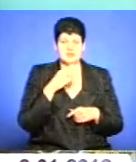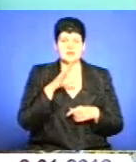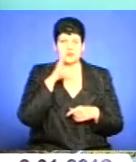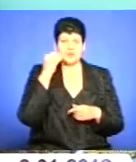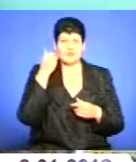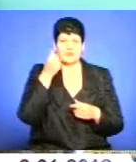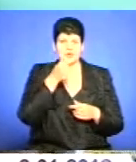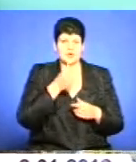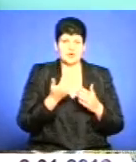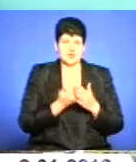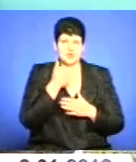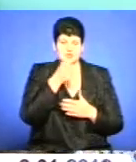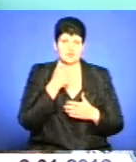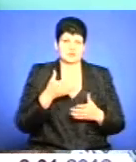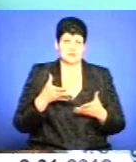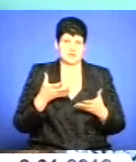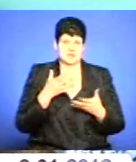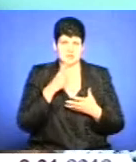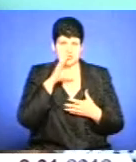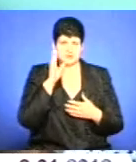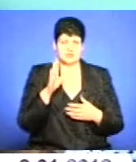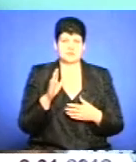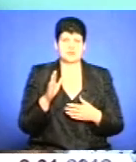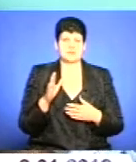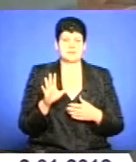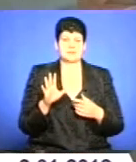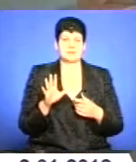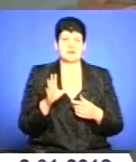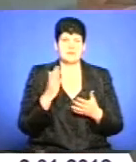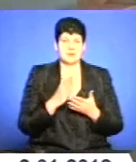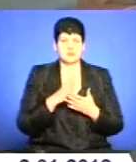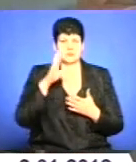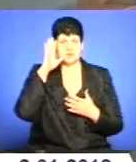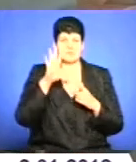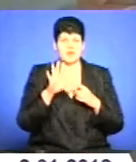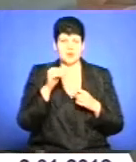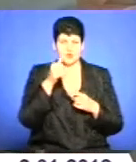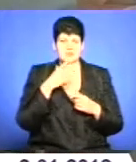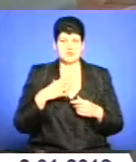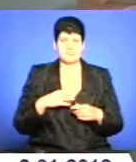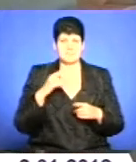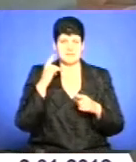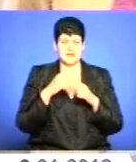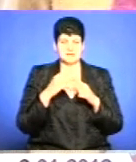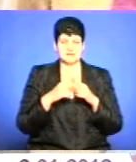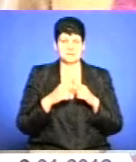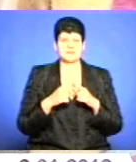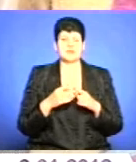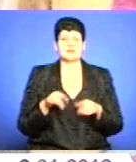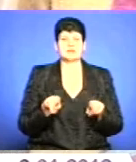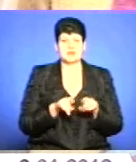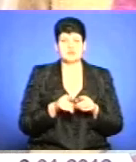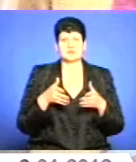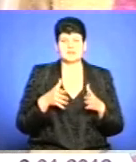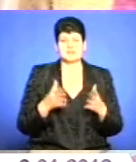Маємо хлопчика Дмитро, 5 років. Чекає братика. У другий день нового року в обласному перинатальному центрі народилась також